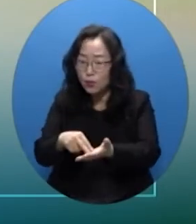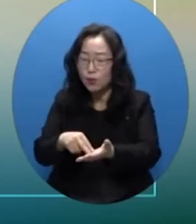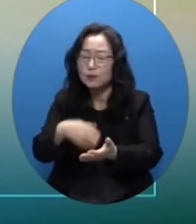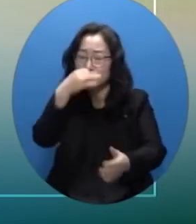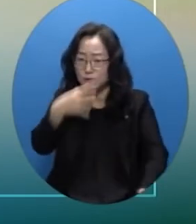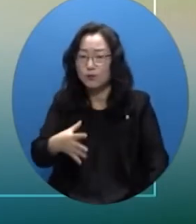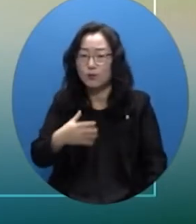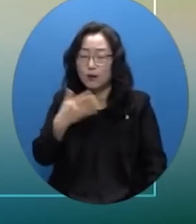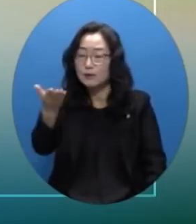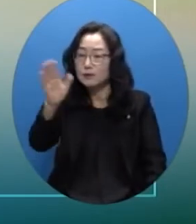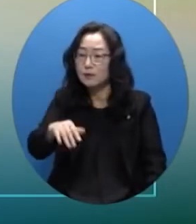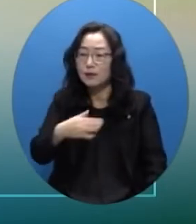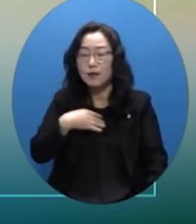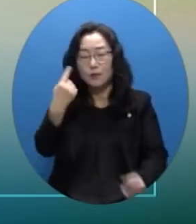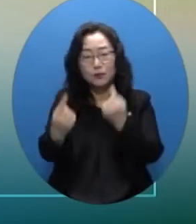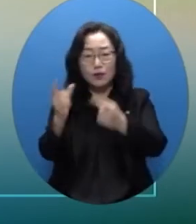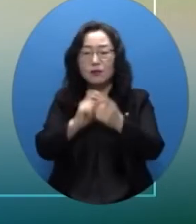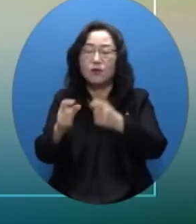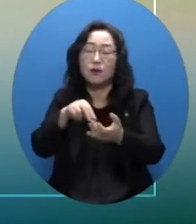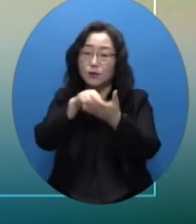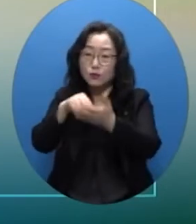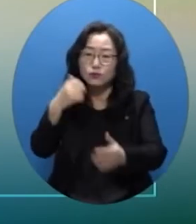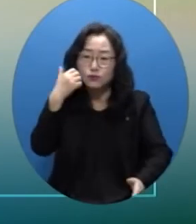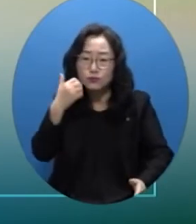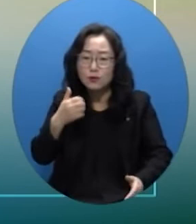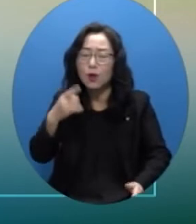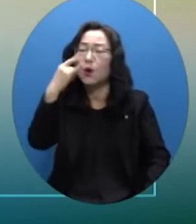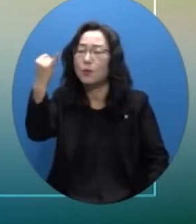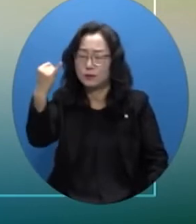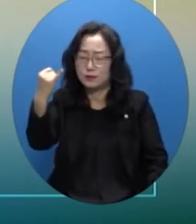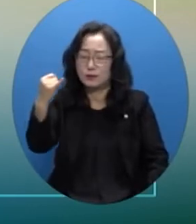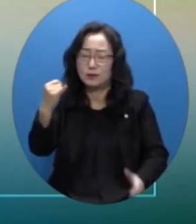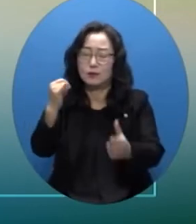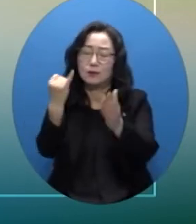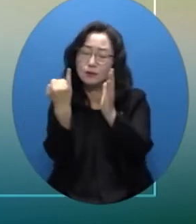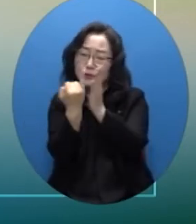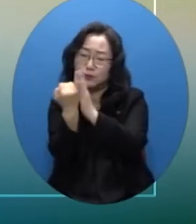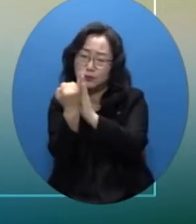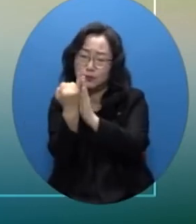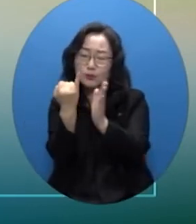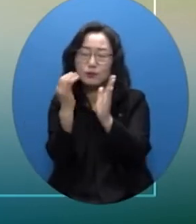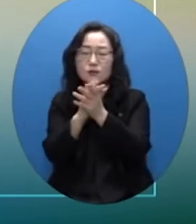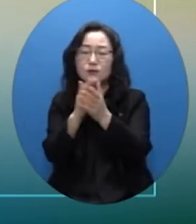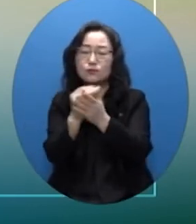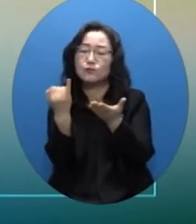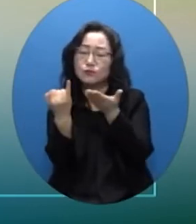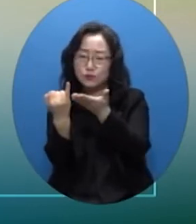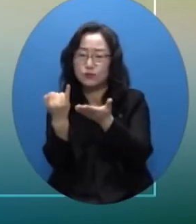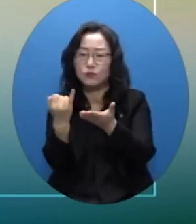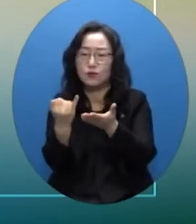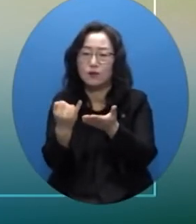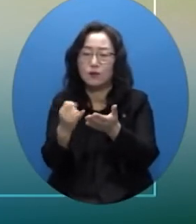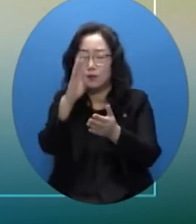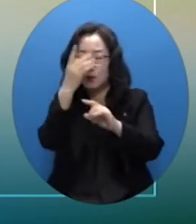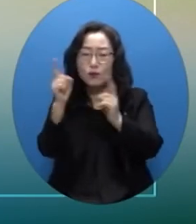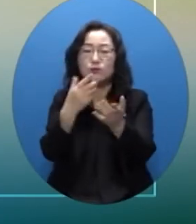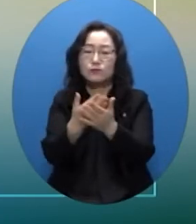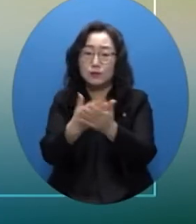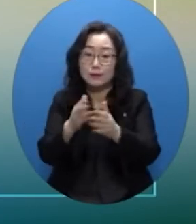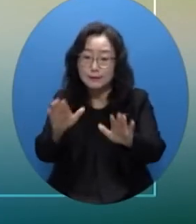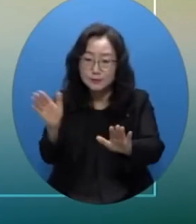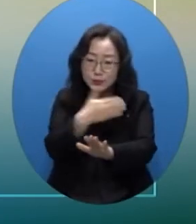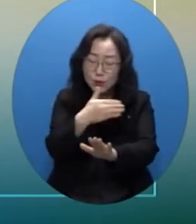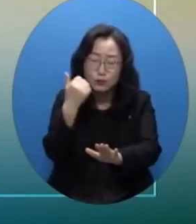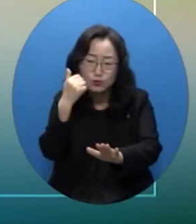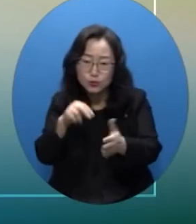그러나 저보다 더 외로워 실 제 어머니의 친구가 되어주시고 어머니의 병을 고쳐주세요 이제부터 저도 외로운 사람들의